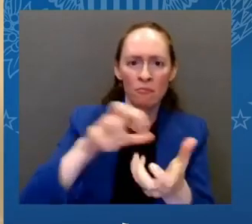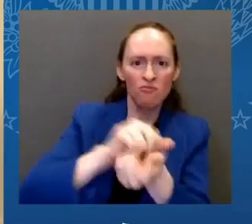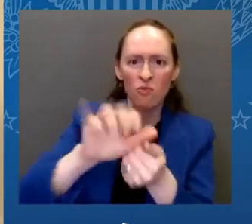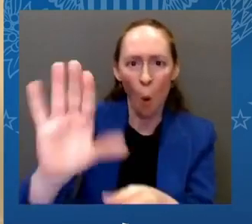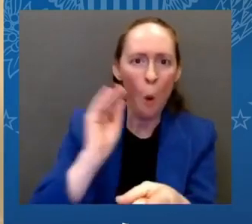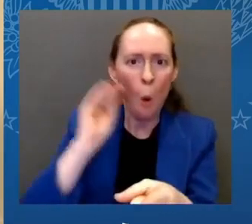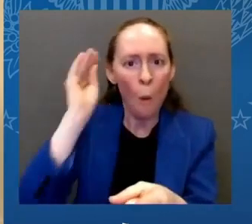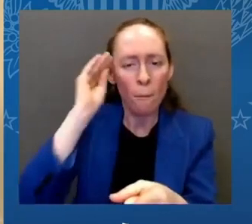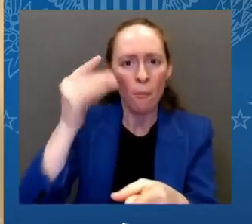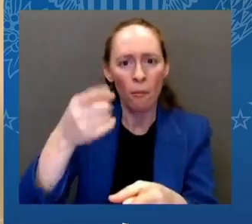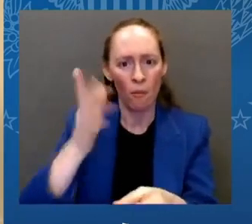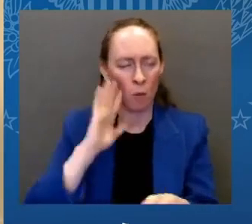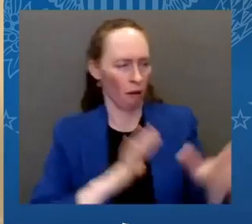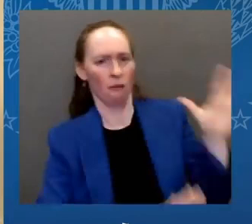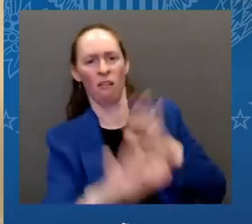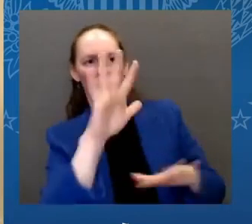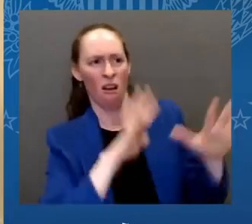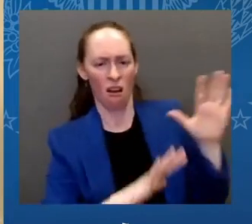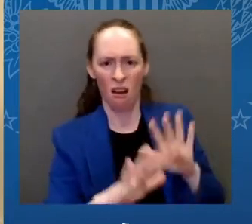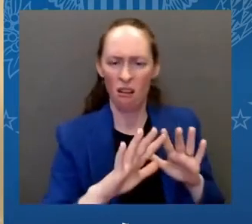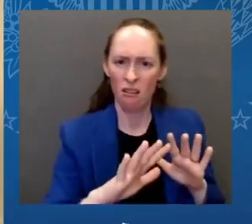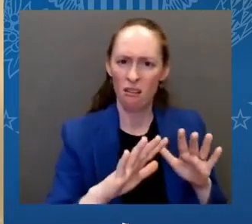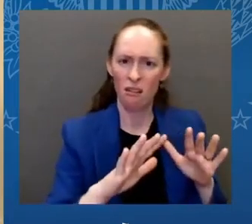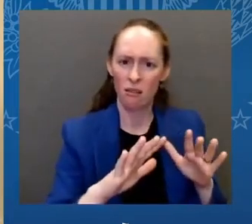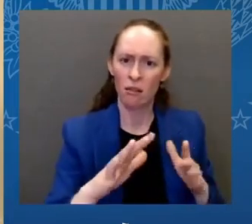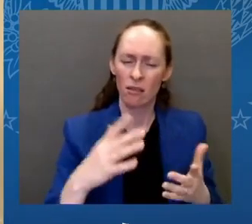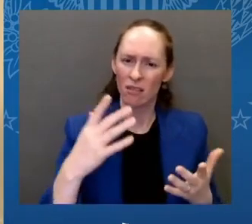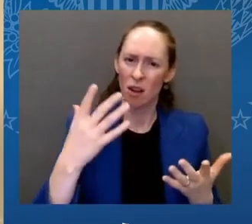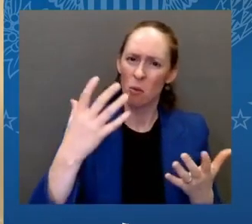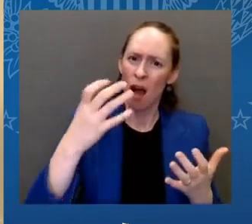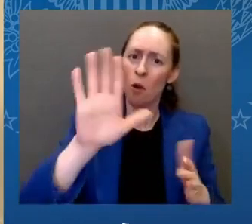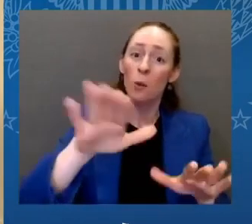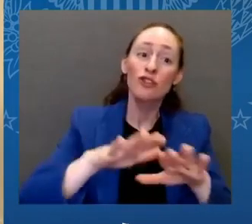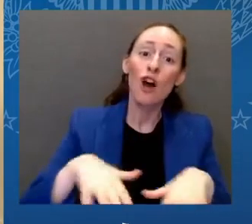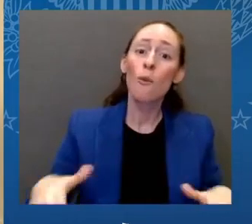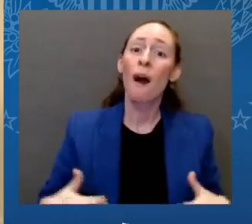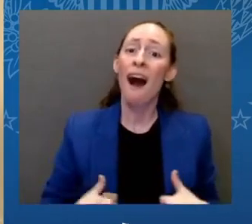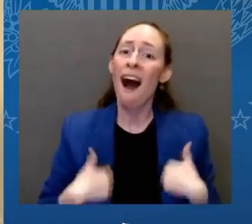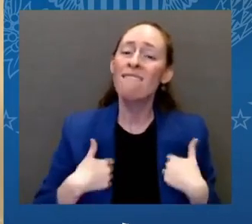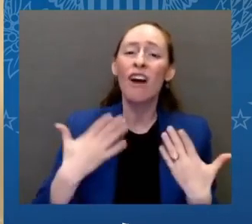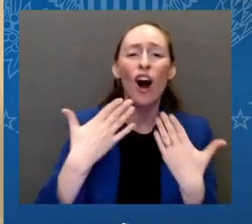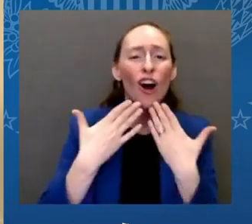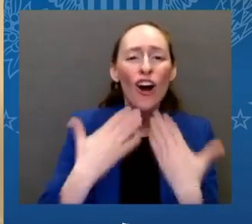ви бачили своїх дітей живими і здоровими, щоб вони